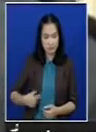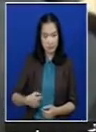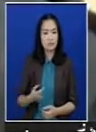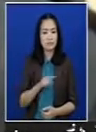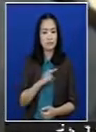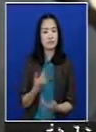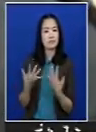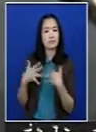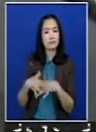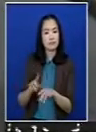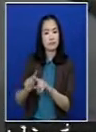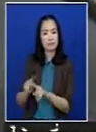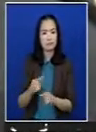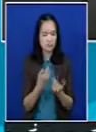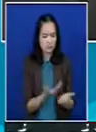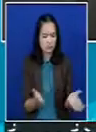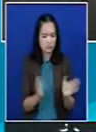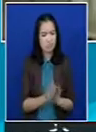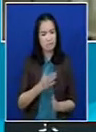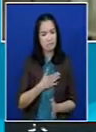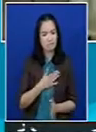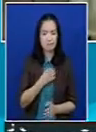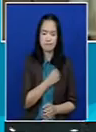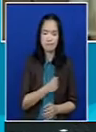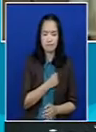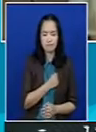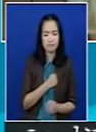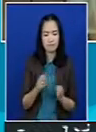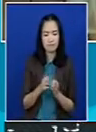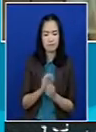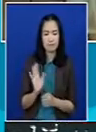านงานต่างๆแทนเนื่องจากครอบครัวยังอยู่ระหว่างอาการโศกเศร้าอยู่นะคะ ครับ